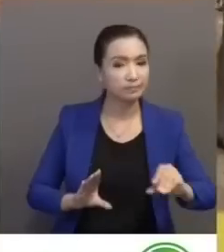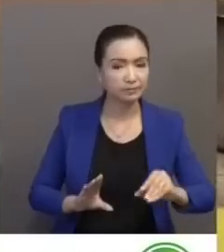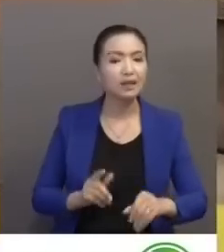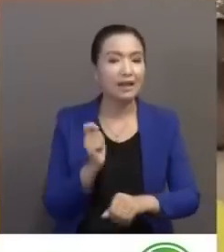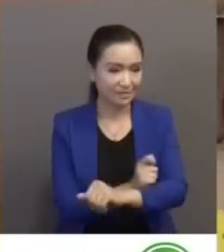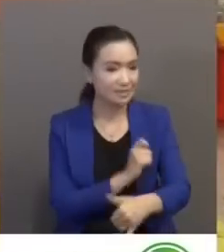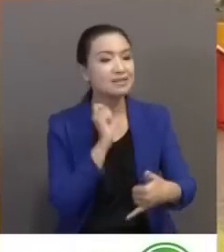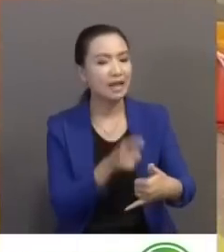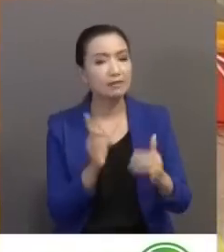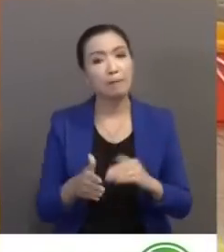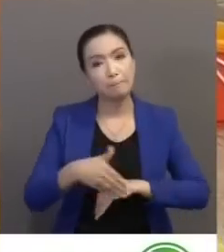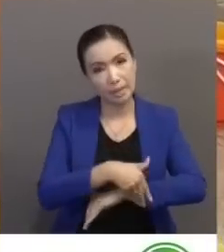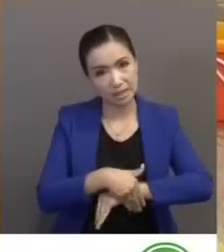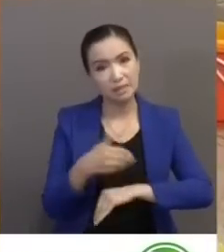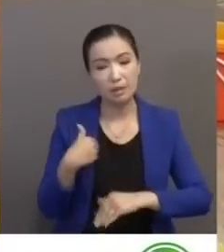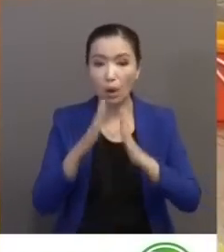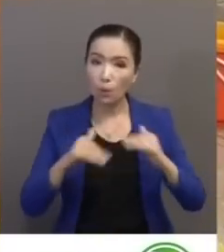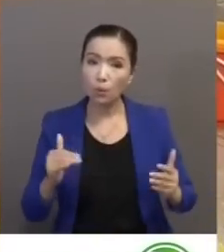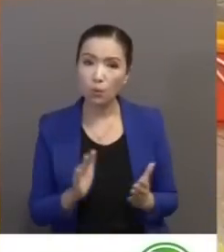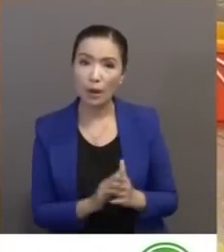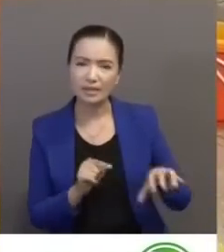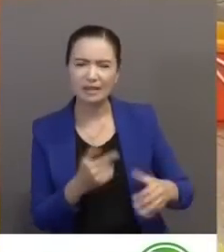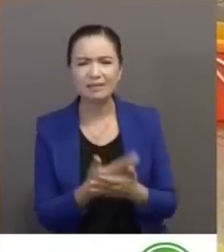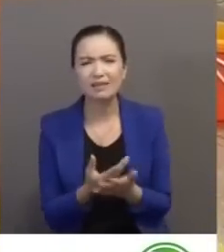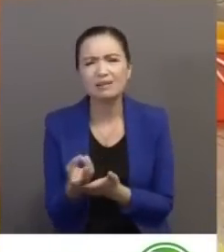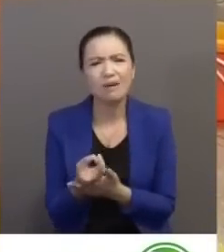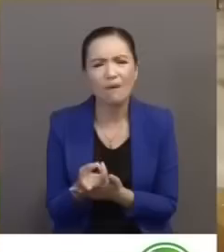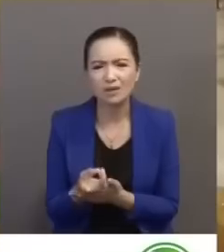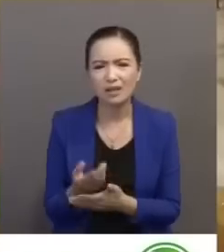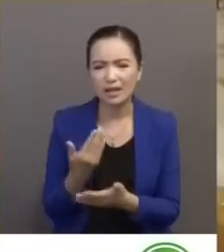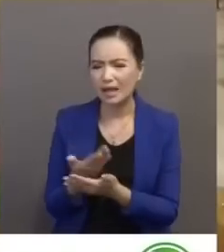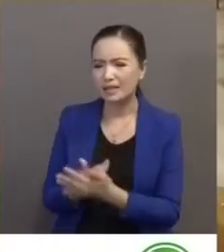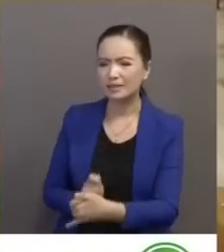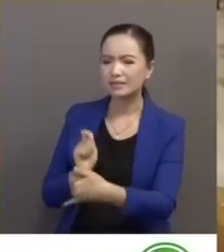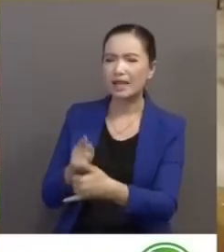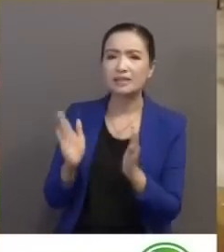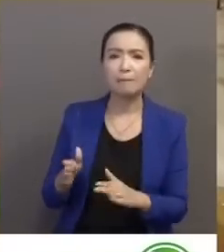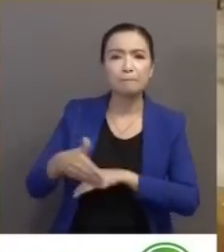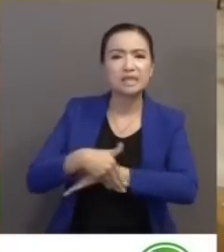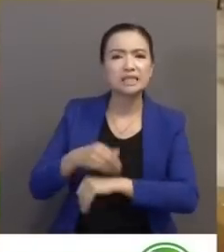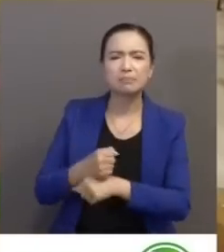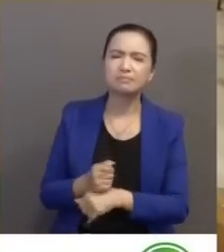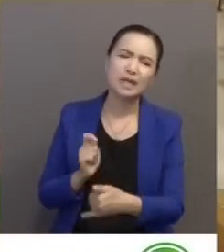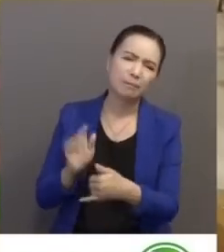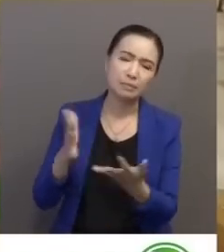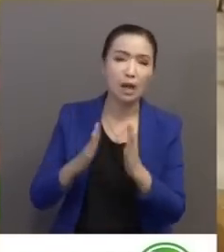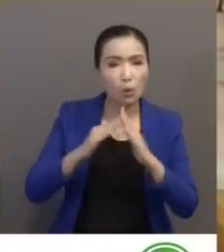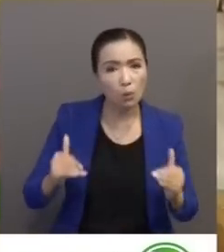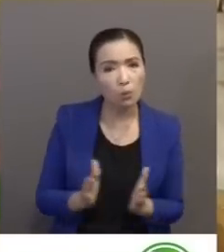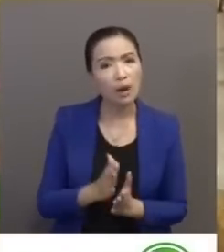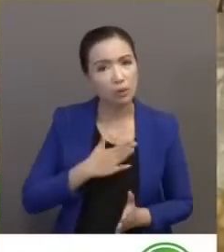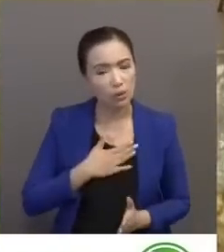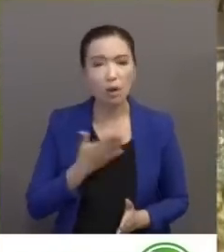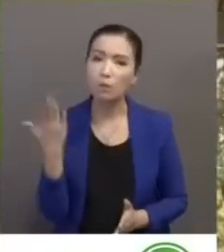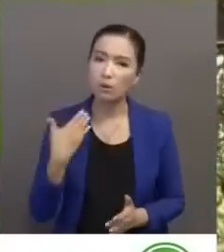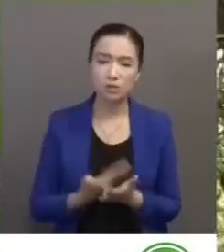บัญชีเพราะวัดบางแห่งที่มีรายได้น้อยจะไม่สามารถจ้างนักบัญชีได้วัดสวนแก้วแม้จะเคยมีการยัก